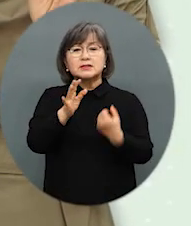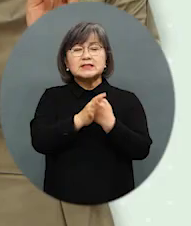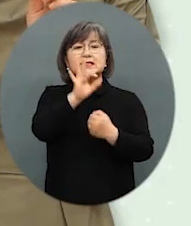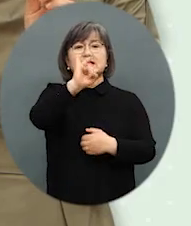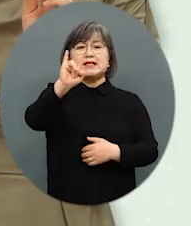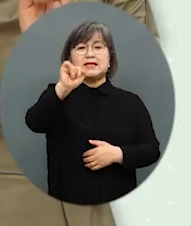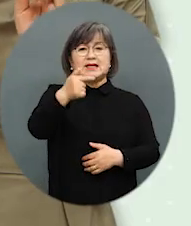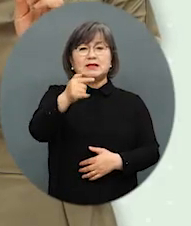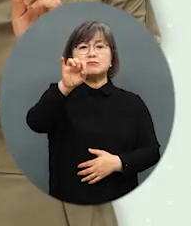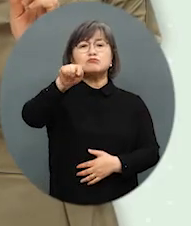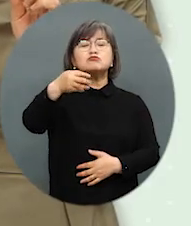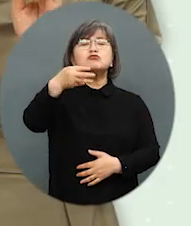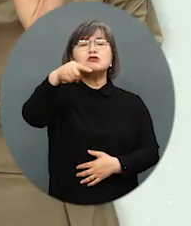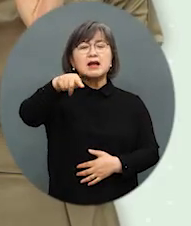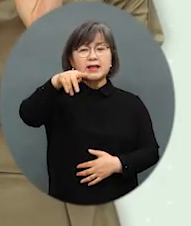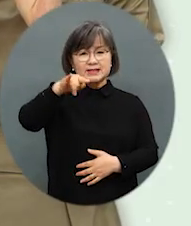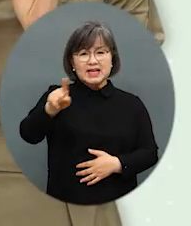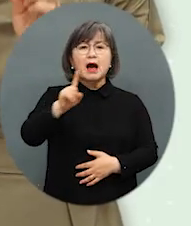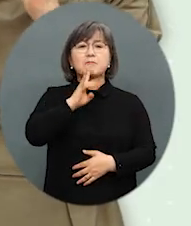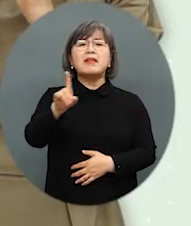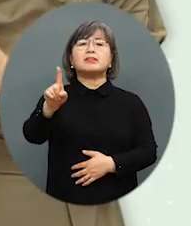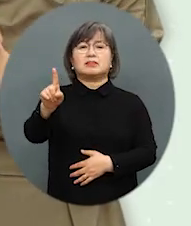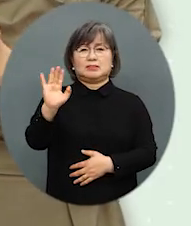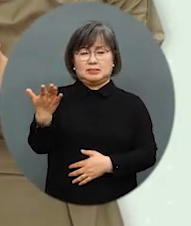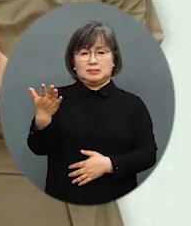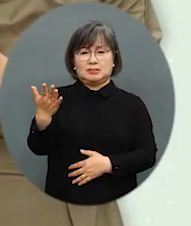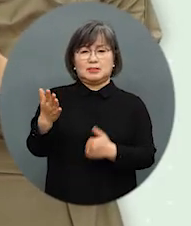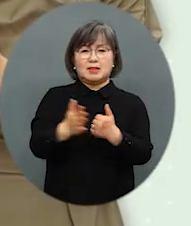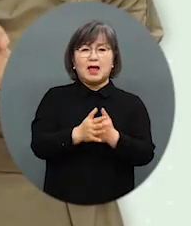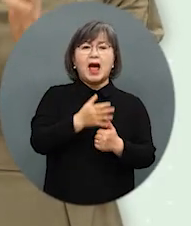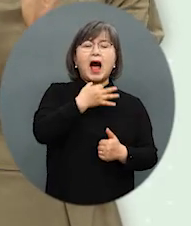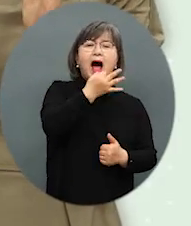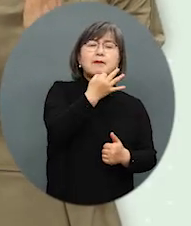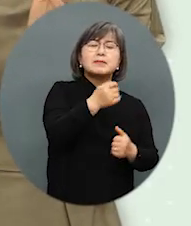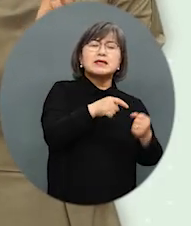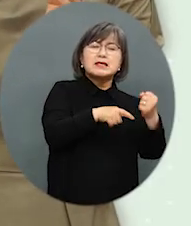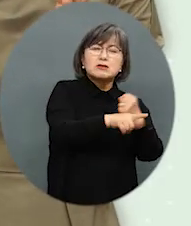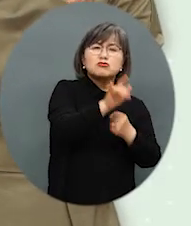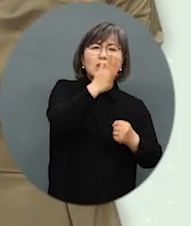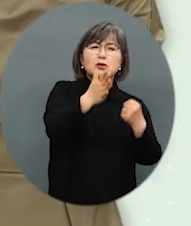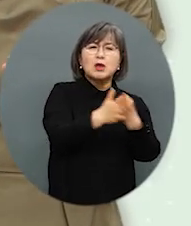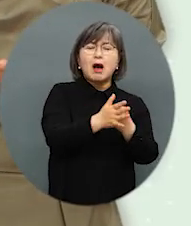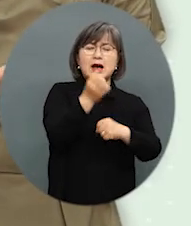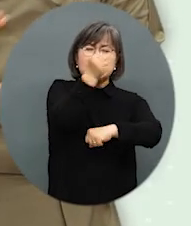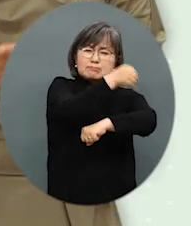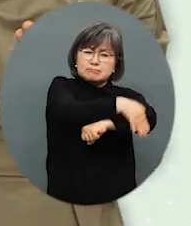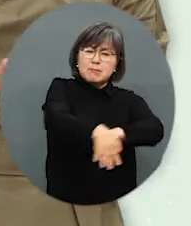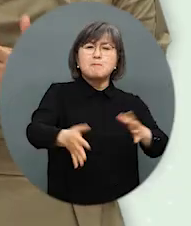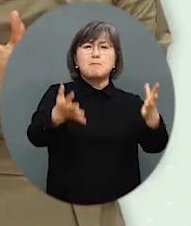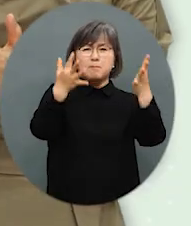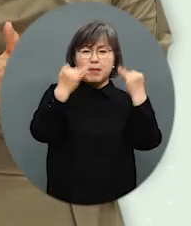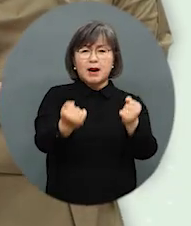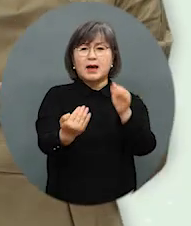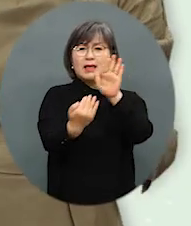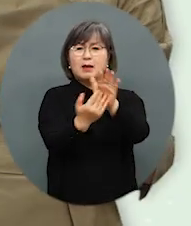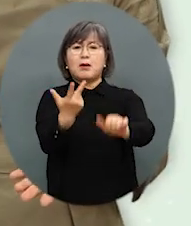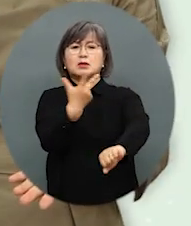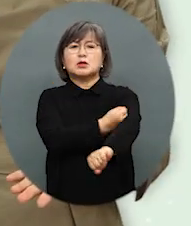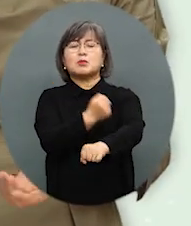독감은 인플루엔자 바이러스만을 통해서 발생합니다. 감기는 원인이 되는 바이러스가 워낙 많기